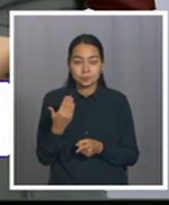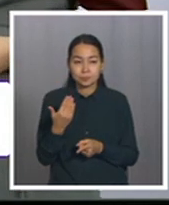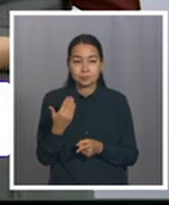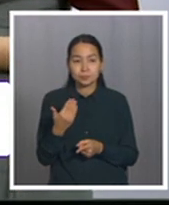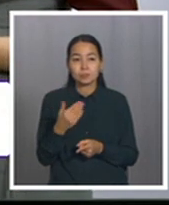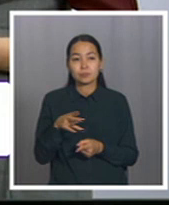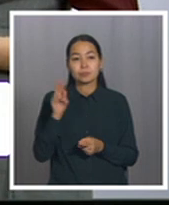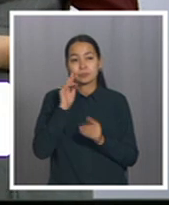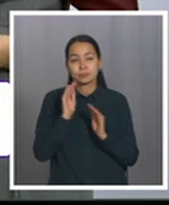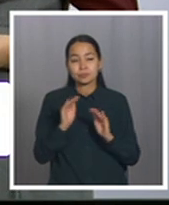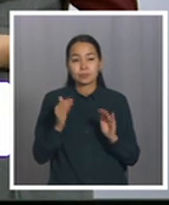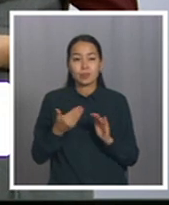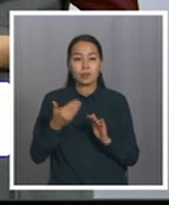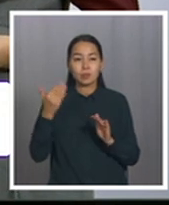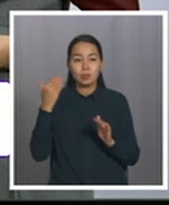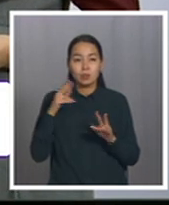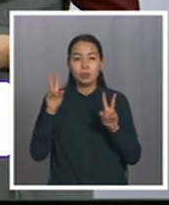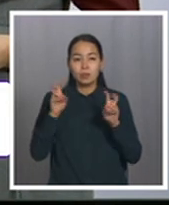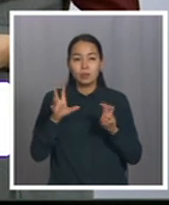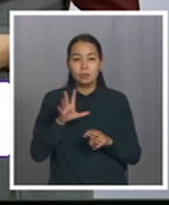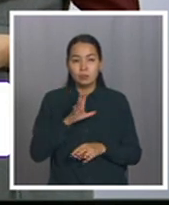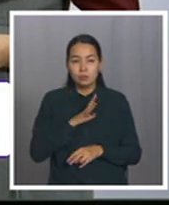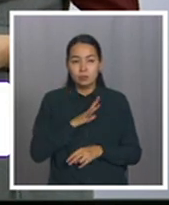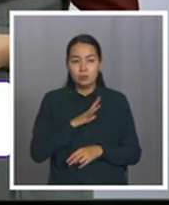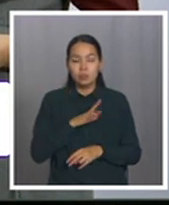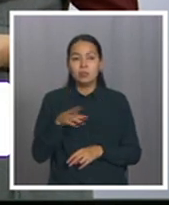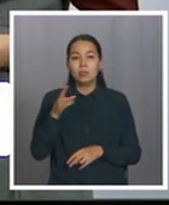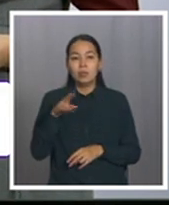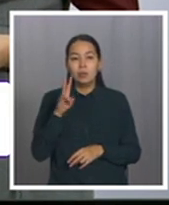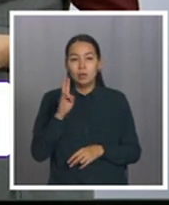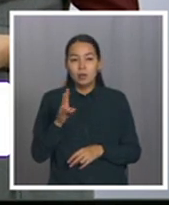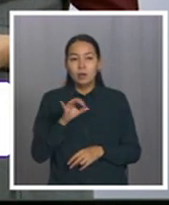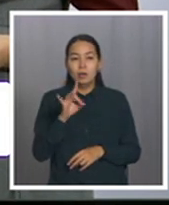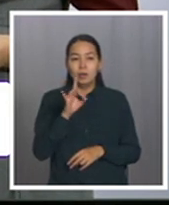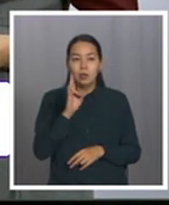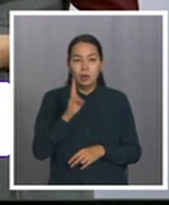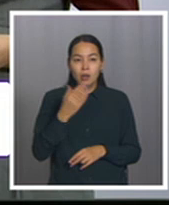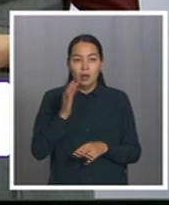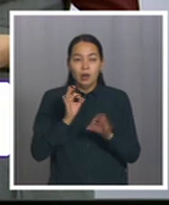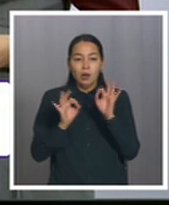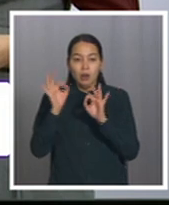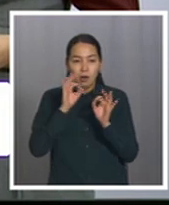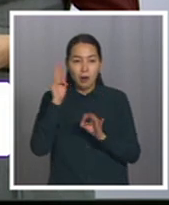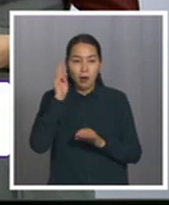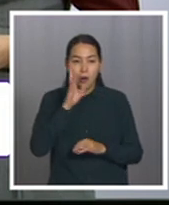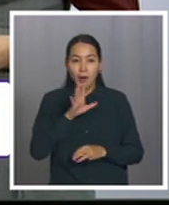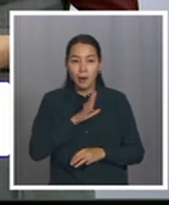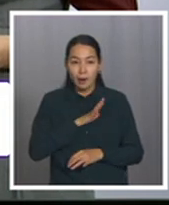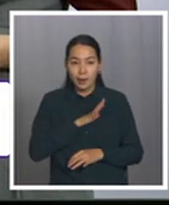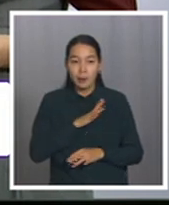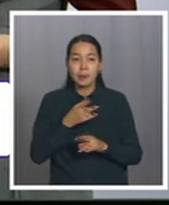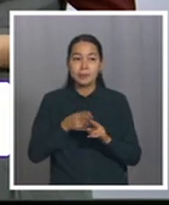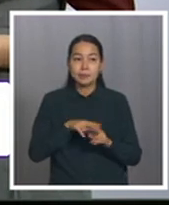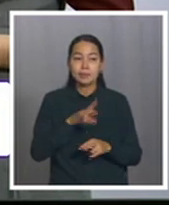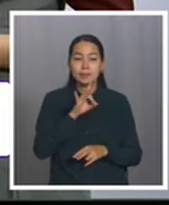Оқушылар, өткен тақырыптарда біз ДНК және РНК молекулалар туралы өткен болатынбыз. Бұл нуклеин